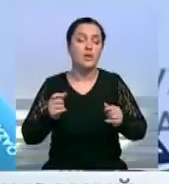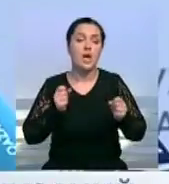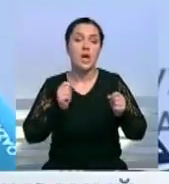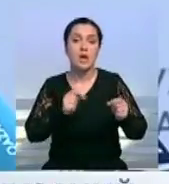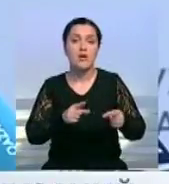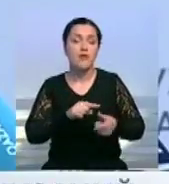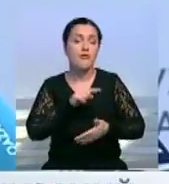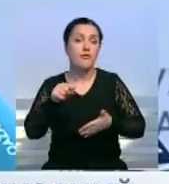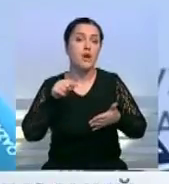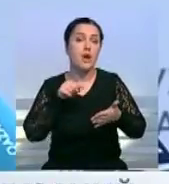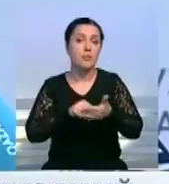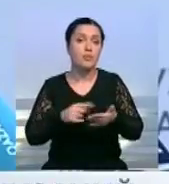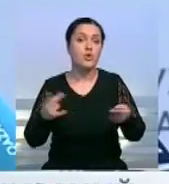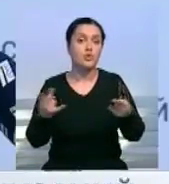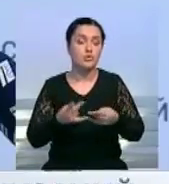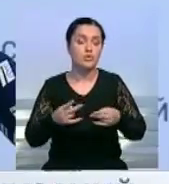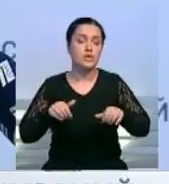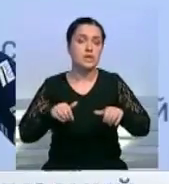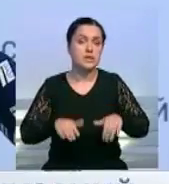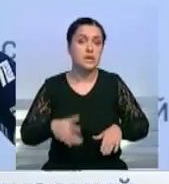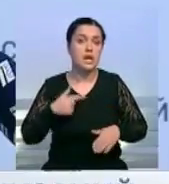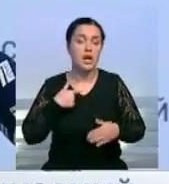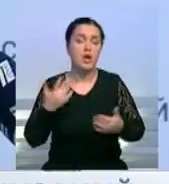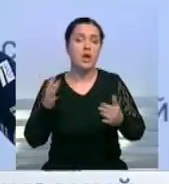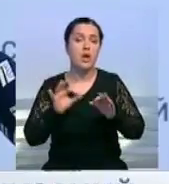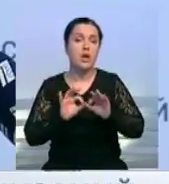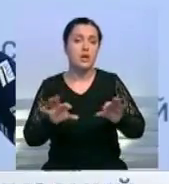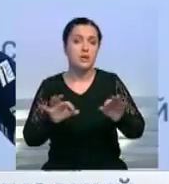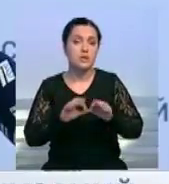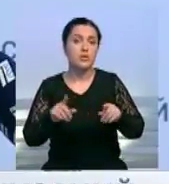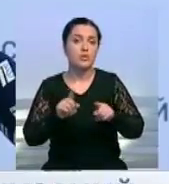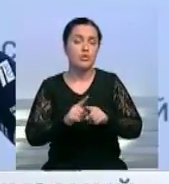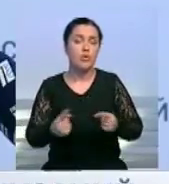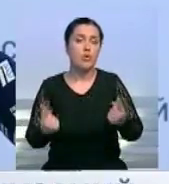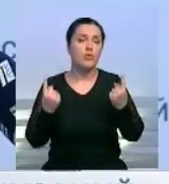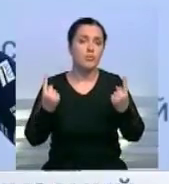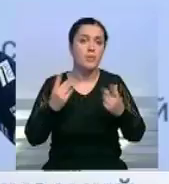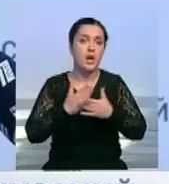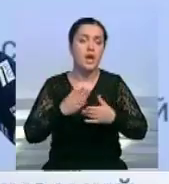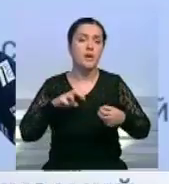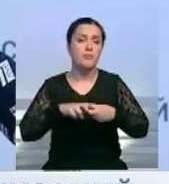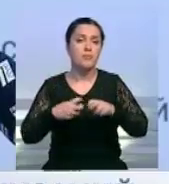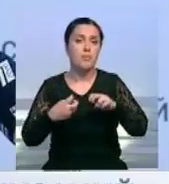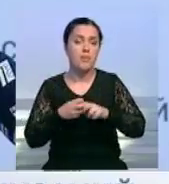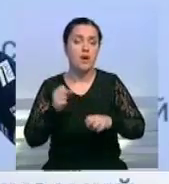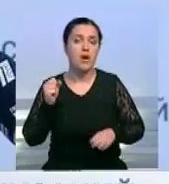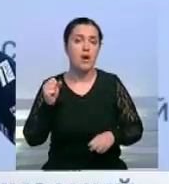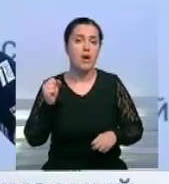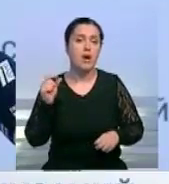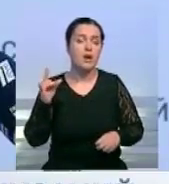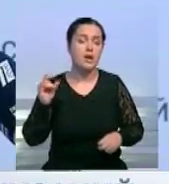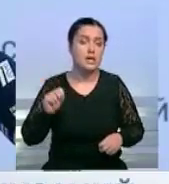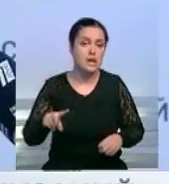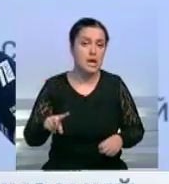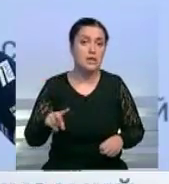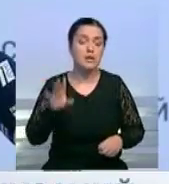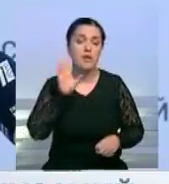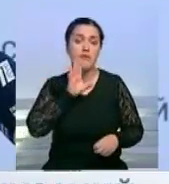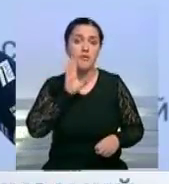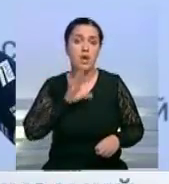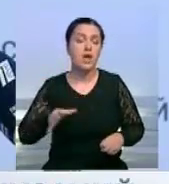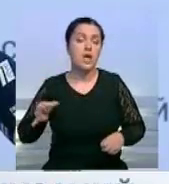вопросы которые нужно решать я уже не говорю о таких глобальных проблем и как орал да и не говорю о тех проблемах